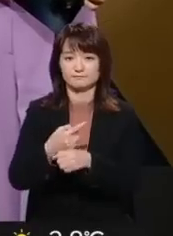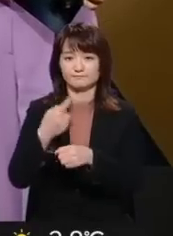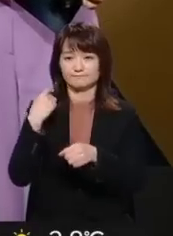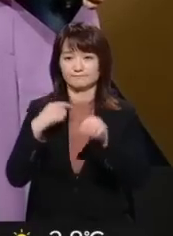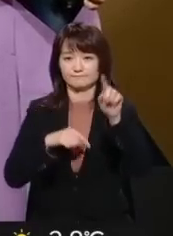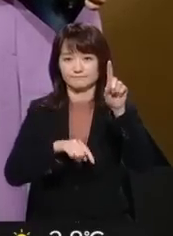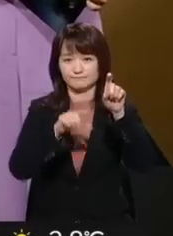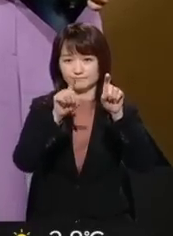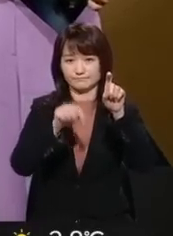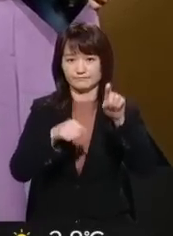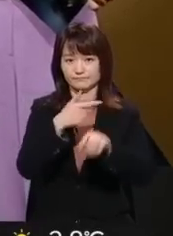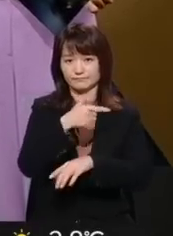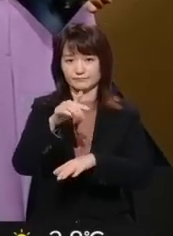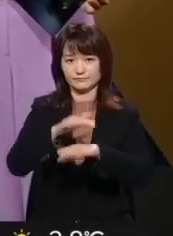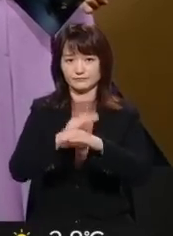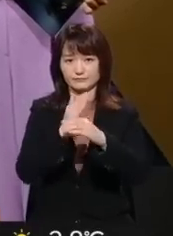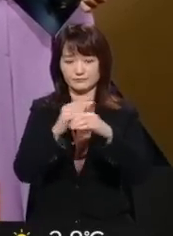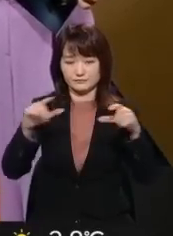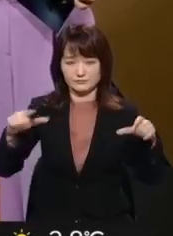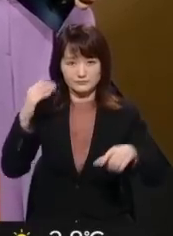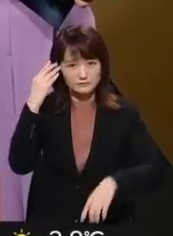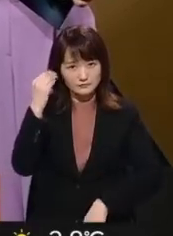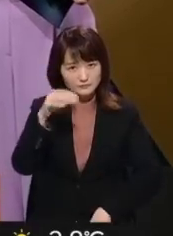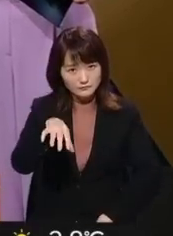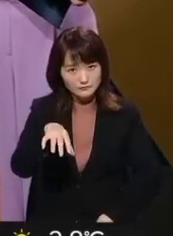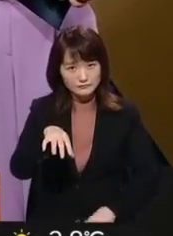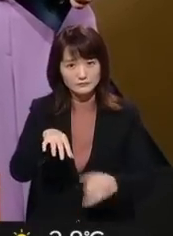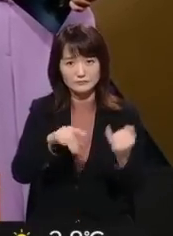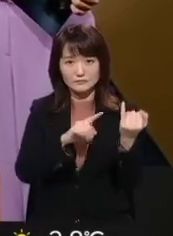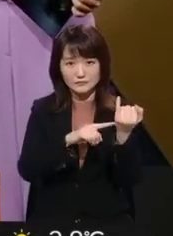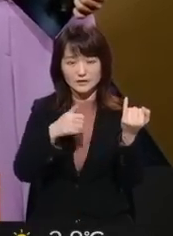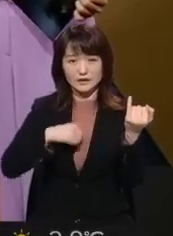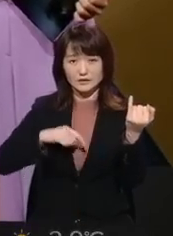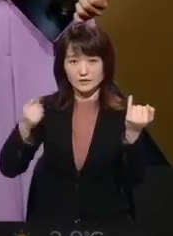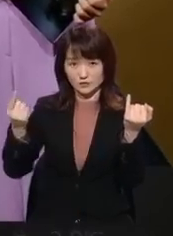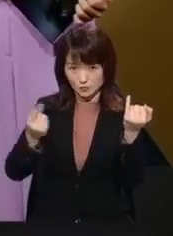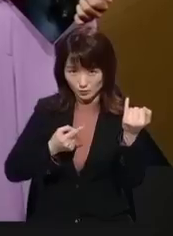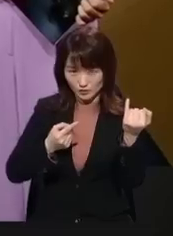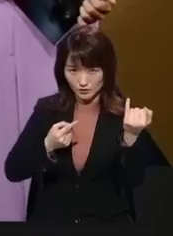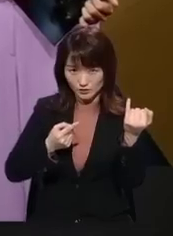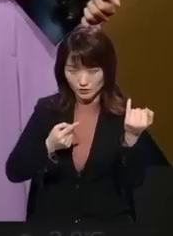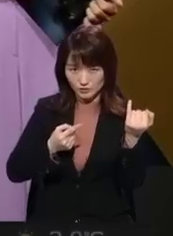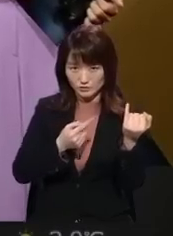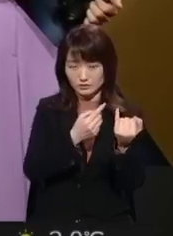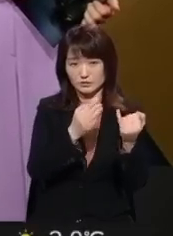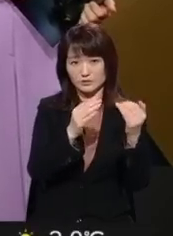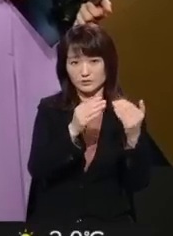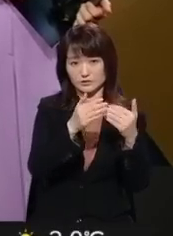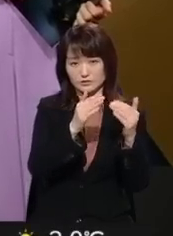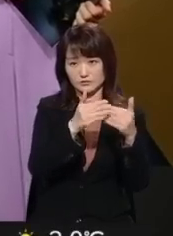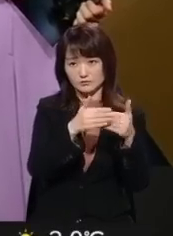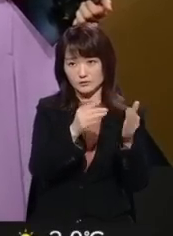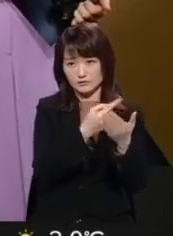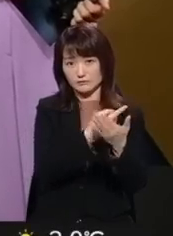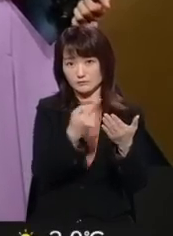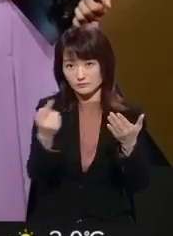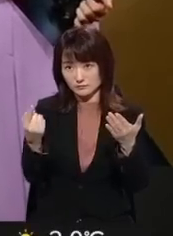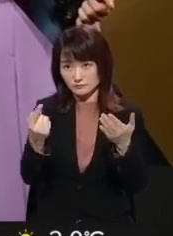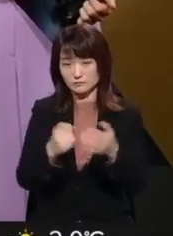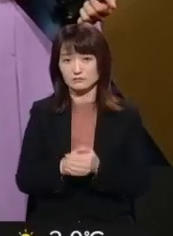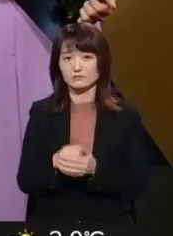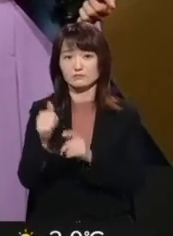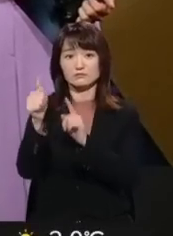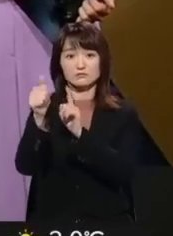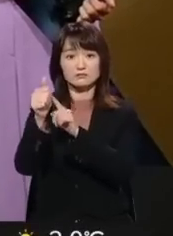지난해 11월 대전 중구의 한 모텔 한 여성이 아들이 찾아오기로 했다며 객실을 나서려고 합니다 그러자 함께 있던